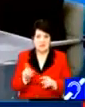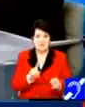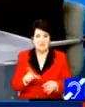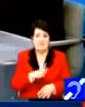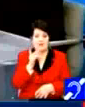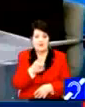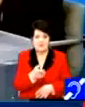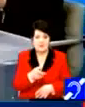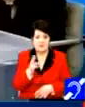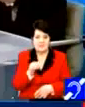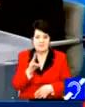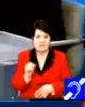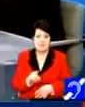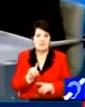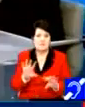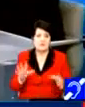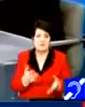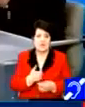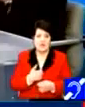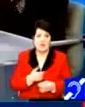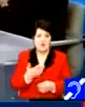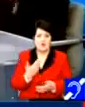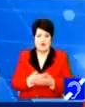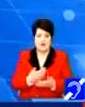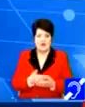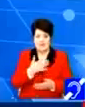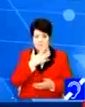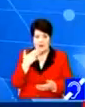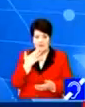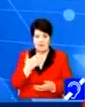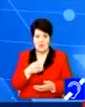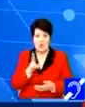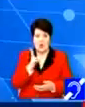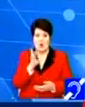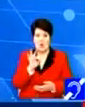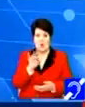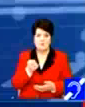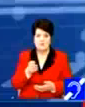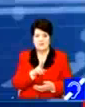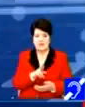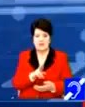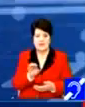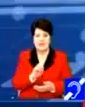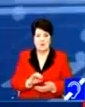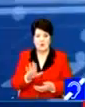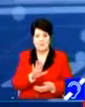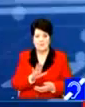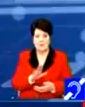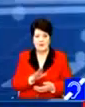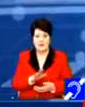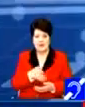dânsa? Deci, practic, ce se va întâmpla? Eu cred că cu mari corupți europeni, nu contează unde sunt ei. Experiența Laurei